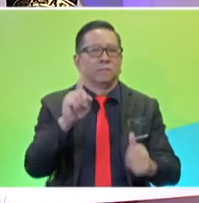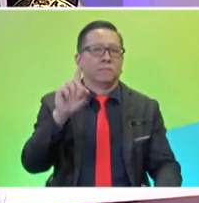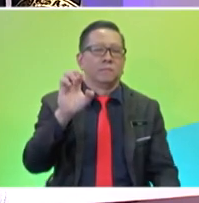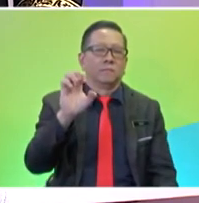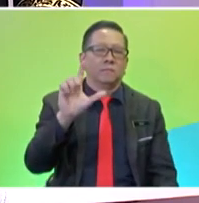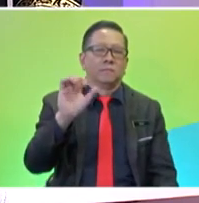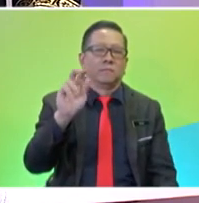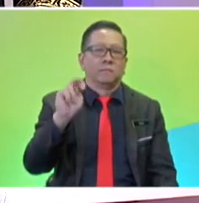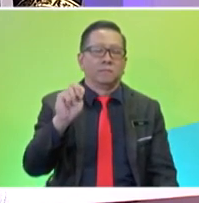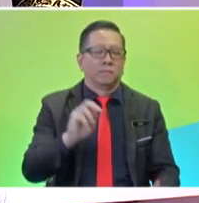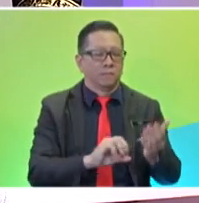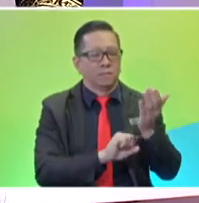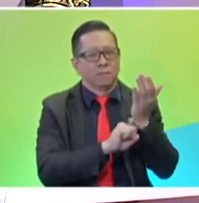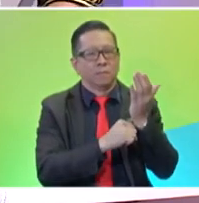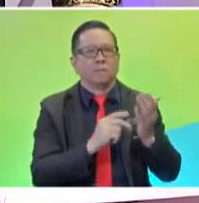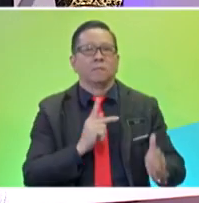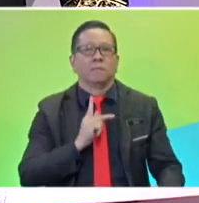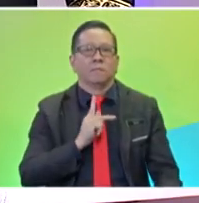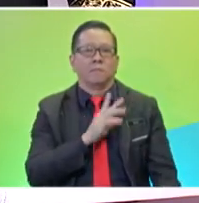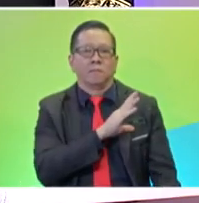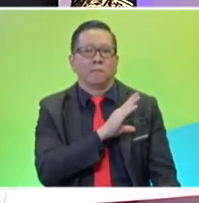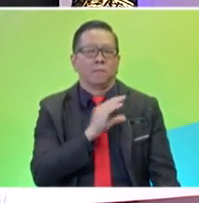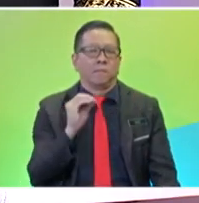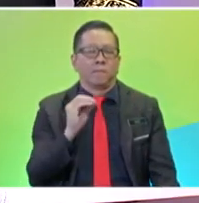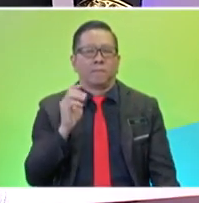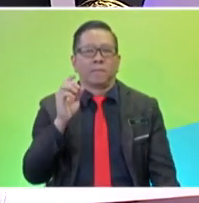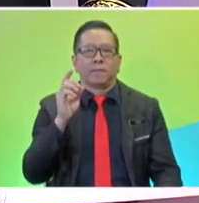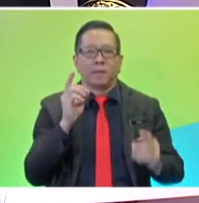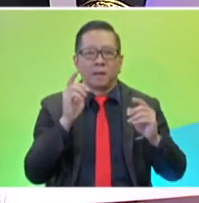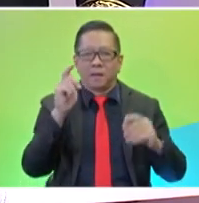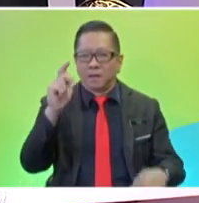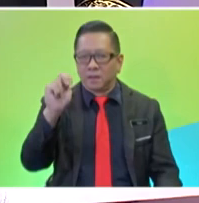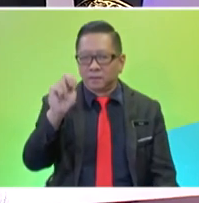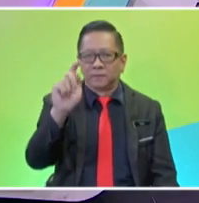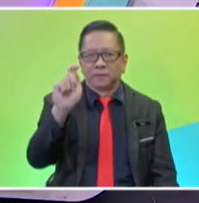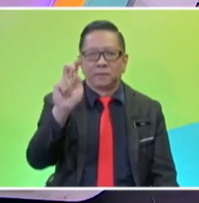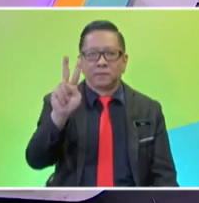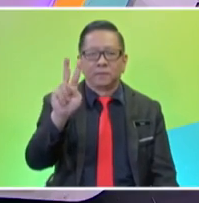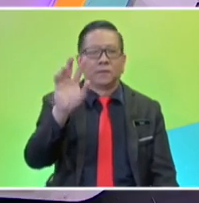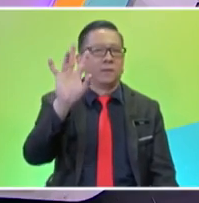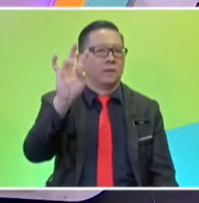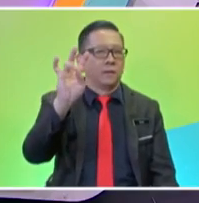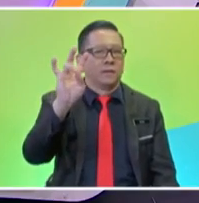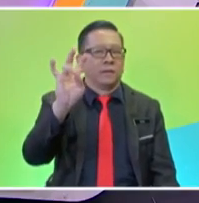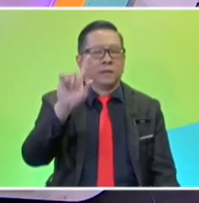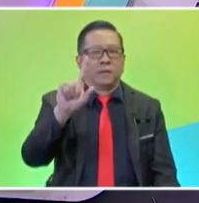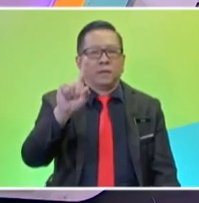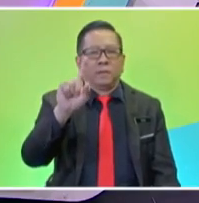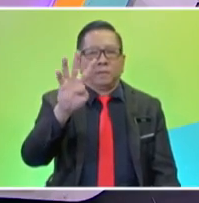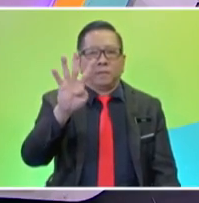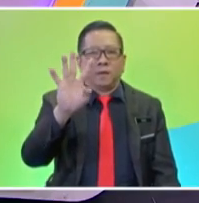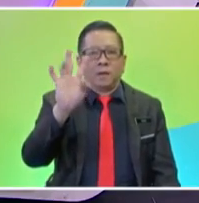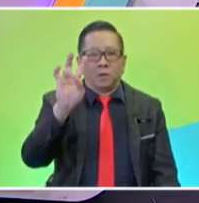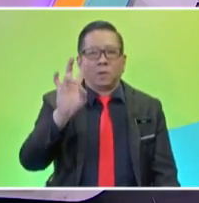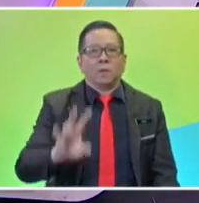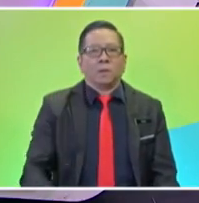sumbarku ada juga di saluran entity 7 1 4 7 Oke kalau boleh lihat